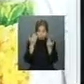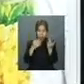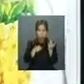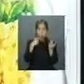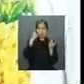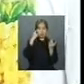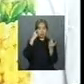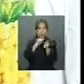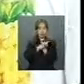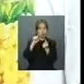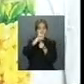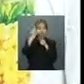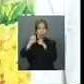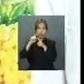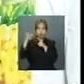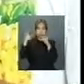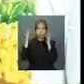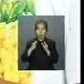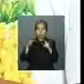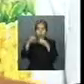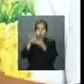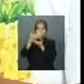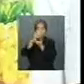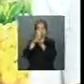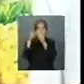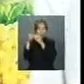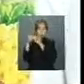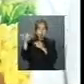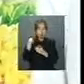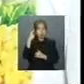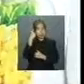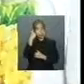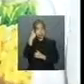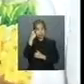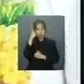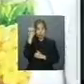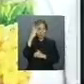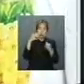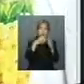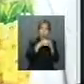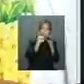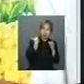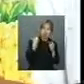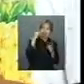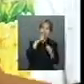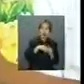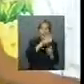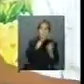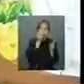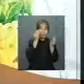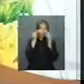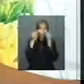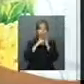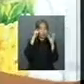างทีคนส่วนหนึ่งอาจจะความคิดอย่างหนึ่งอีกคนความคิดอย่างหนึ่งเราได้รู้ว่าในกลุ่มมอง